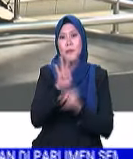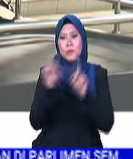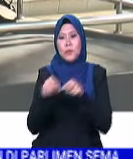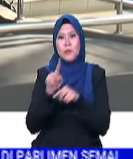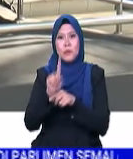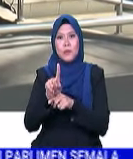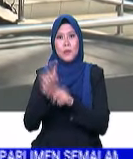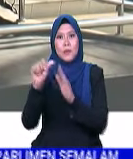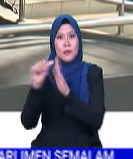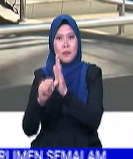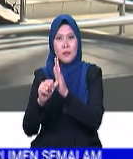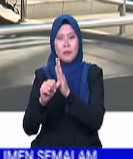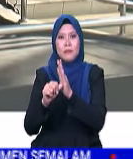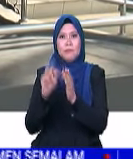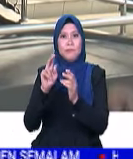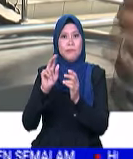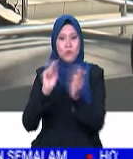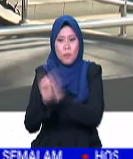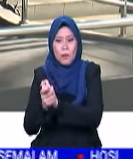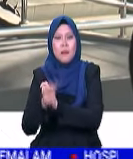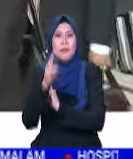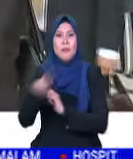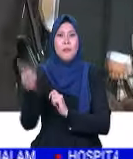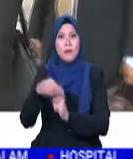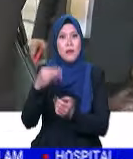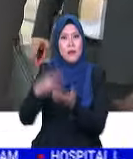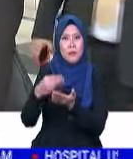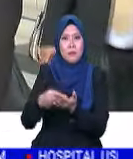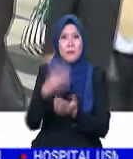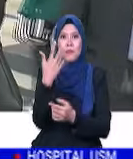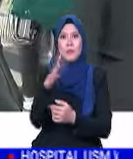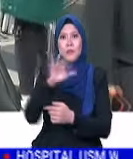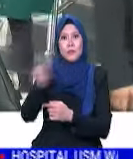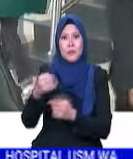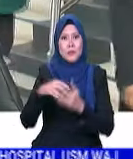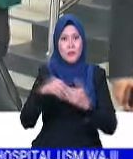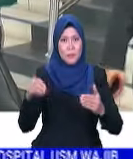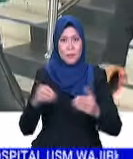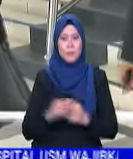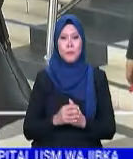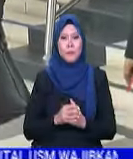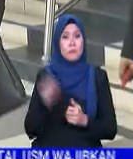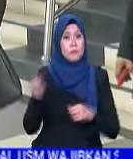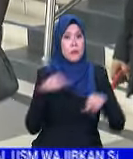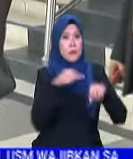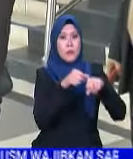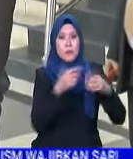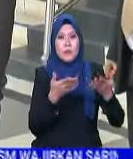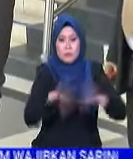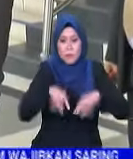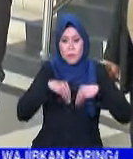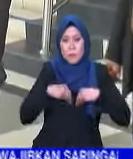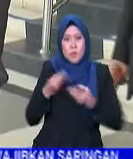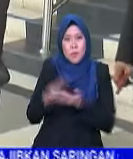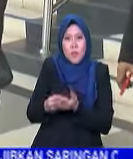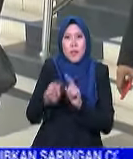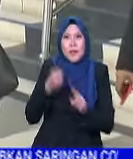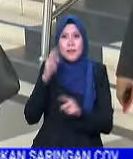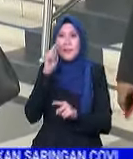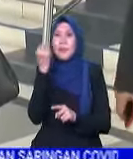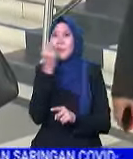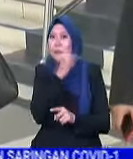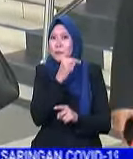4-1 Akta Pencegahan Pengubahan Wang Haram 2001 berjumlah RM15 juta. Dia didakwa menerima wang daripada Dato' Sri Najib